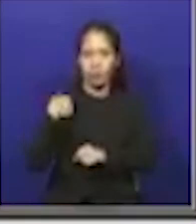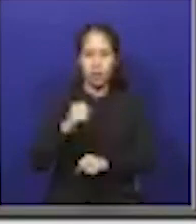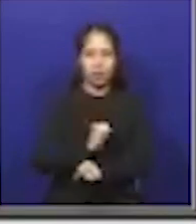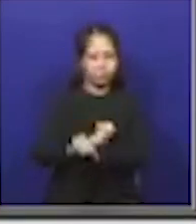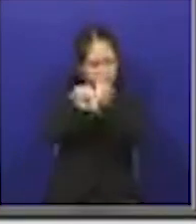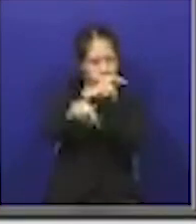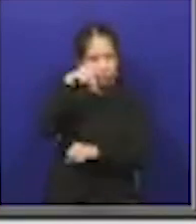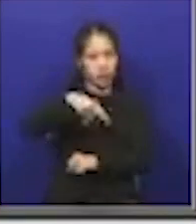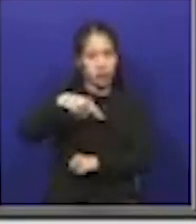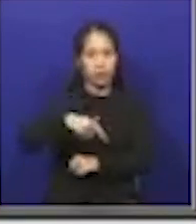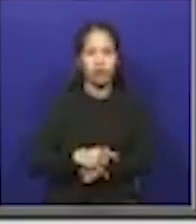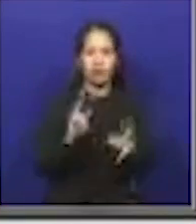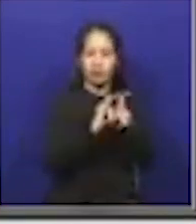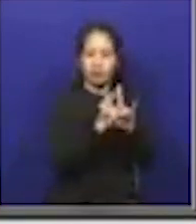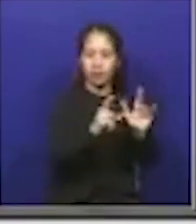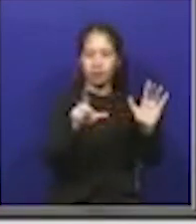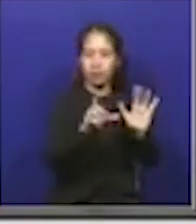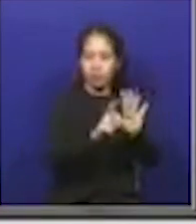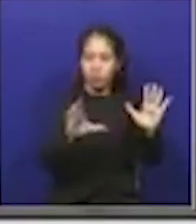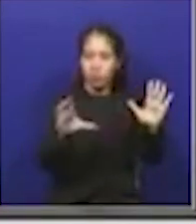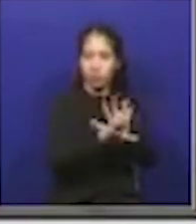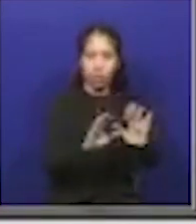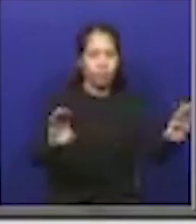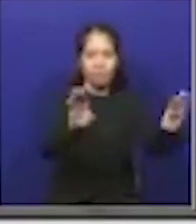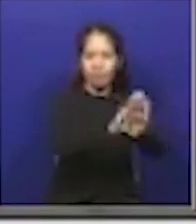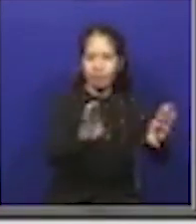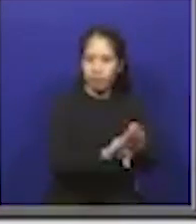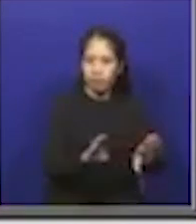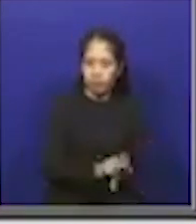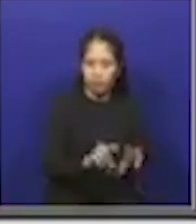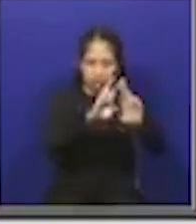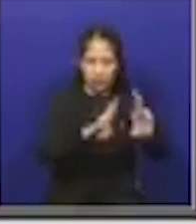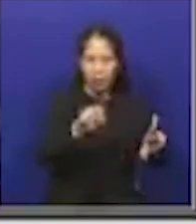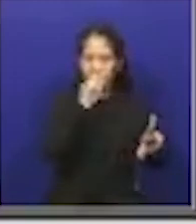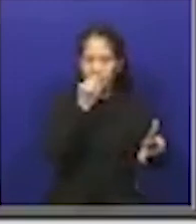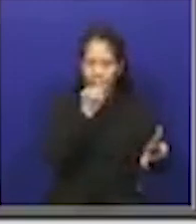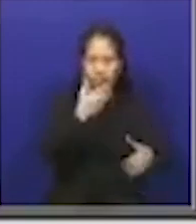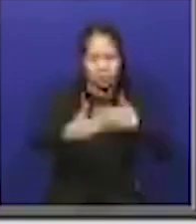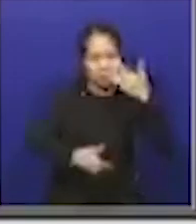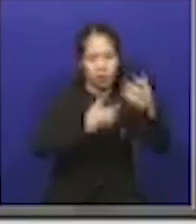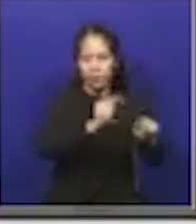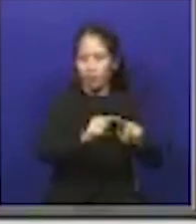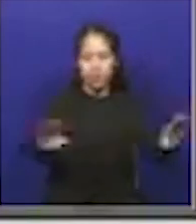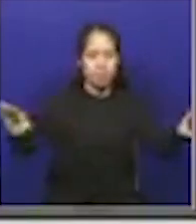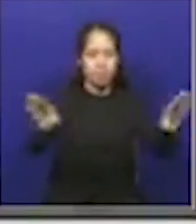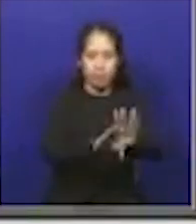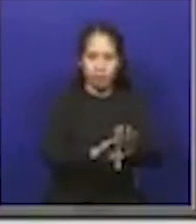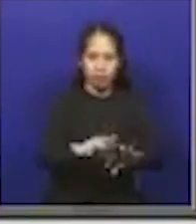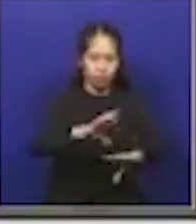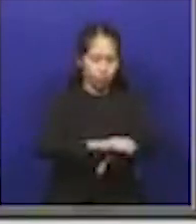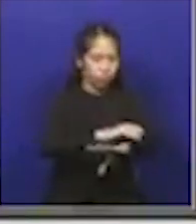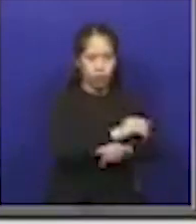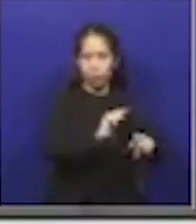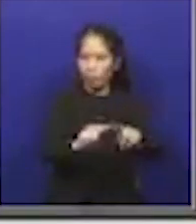ดห้างปิดทั้งหมดนะปิดห้างปิดร้านอาหารปิดกิจการปิดทั้งหมดนวดตัวสป